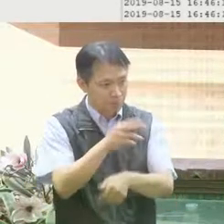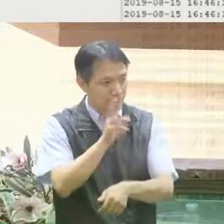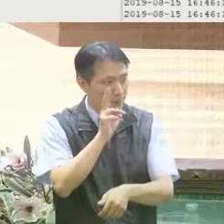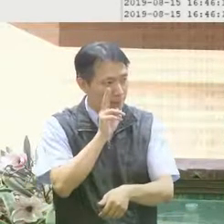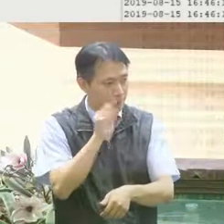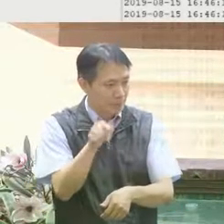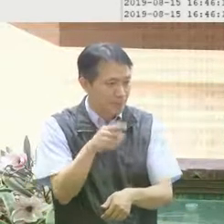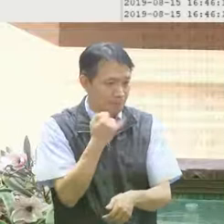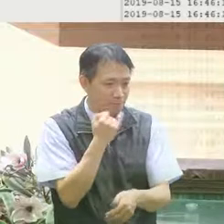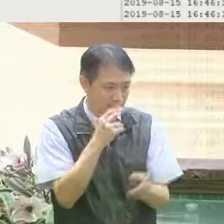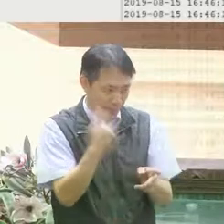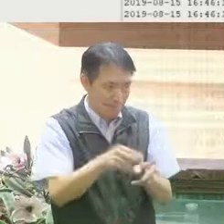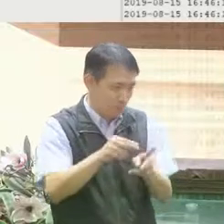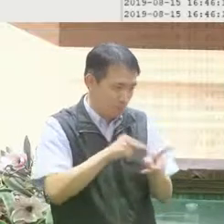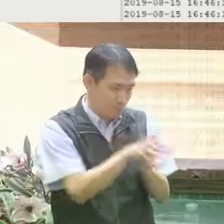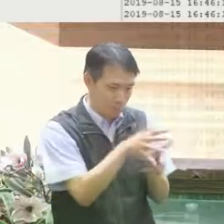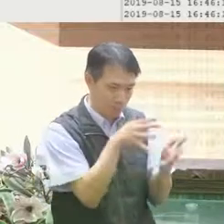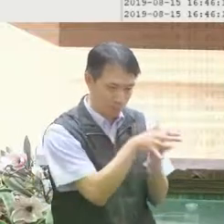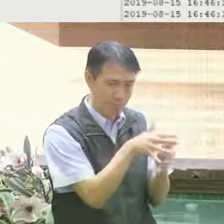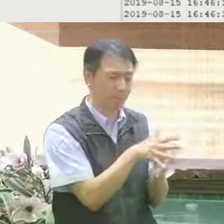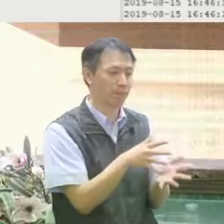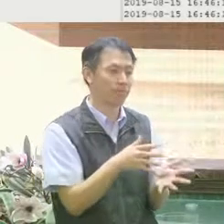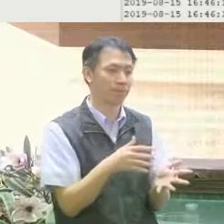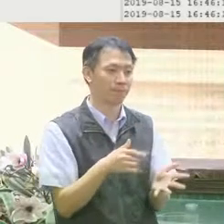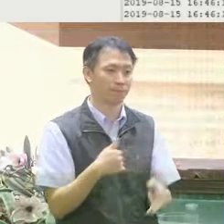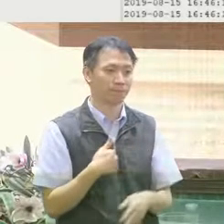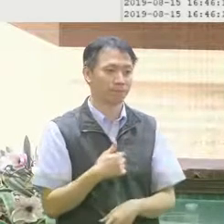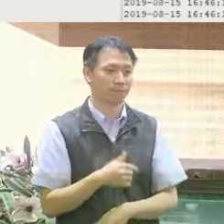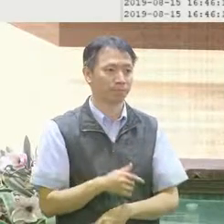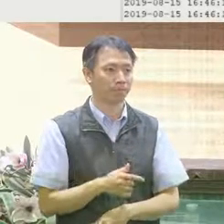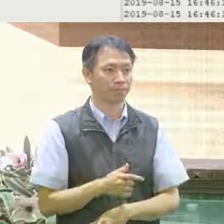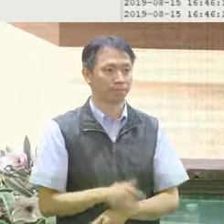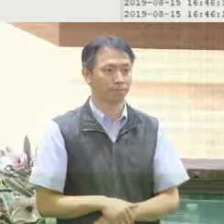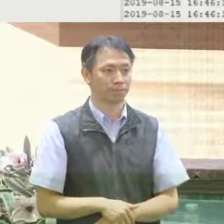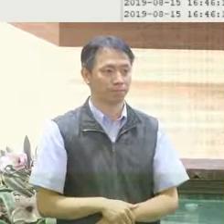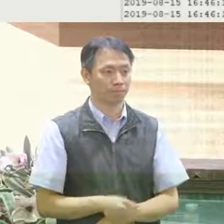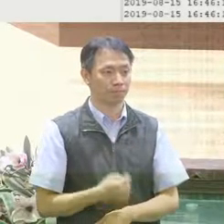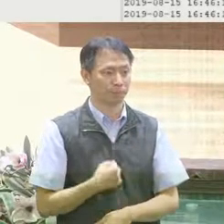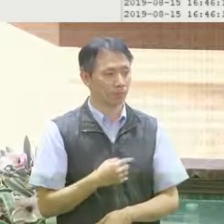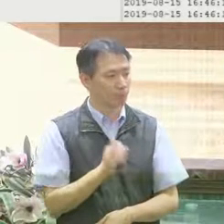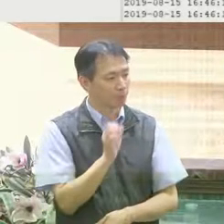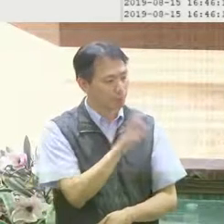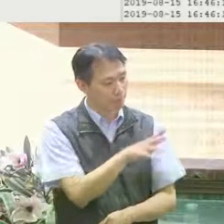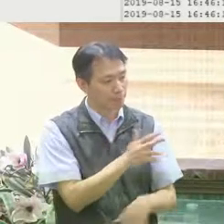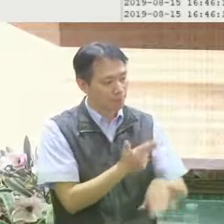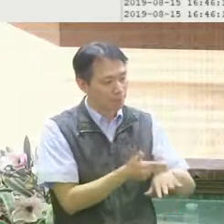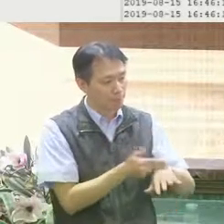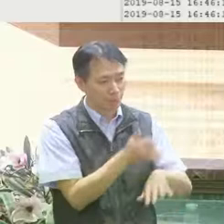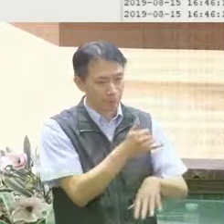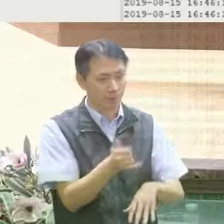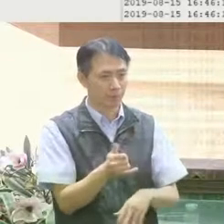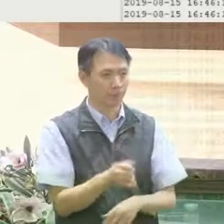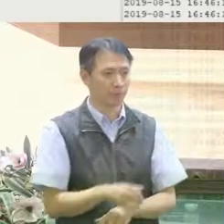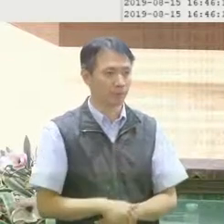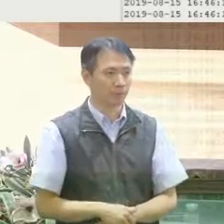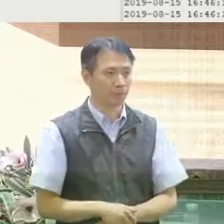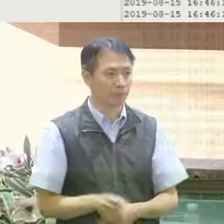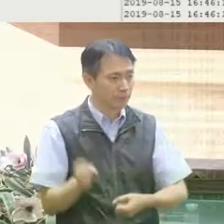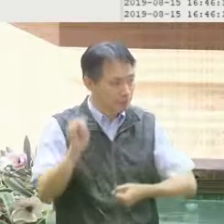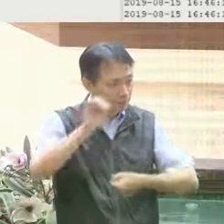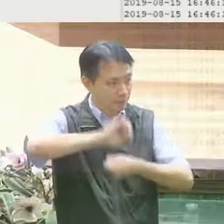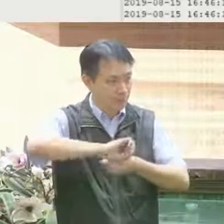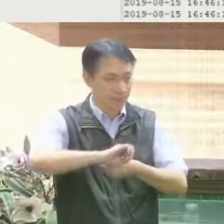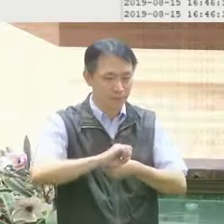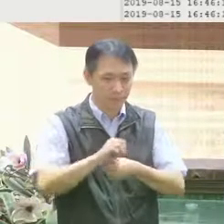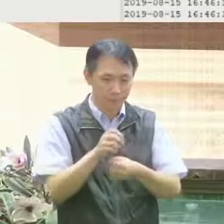攻击继续有效，我故意让请求维护的状态仍然显著成功，加上当